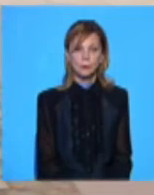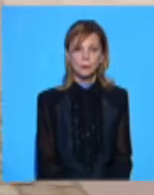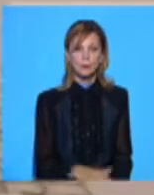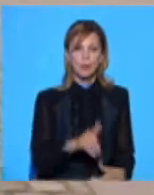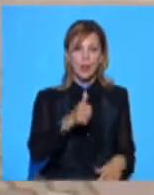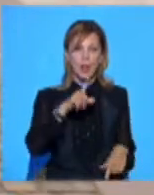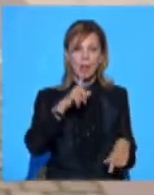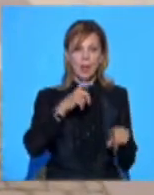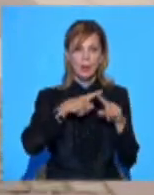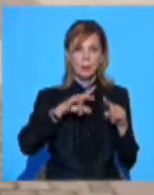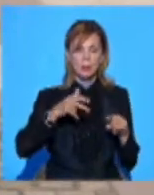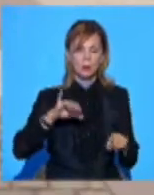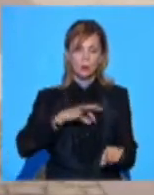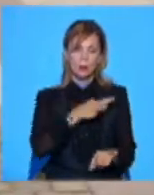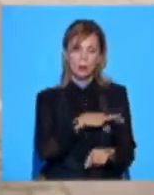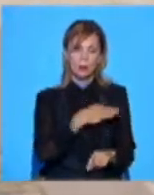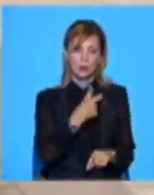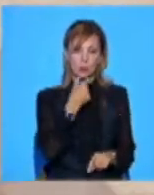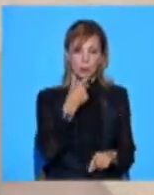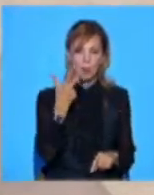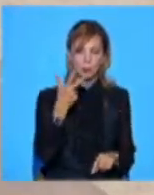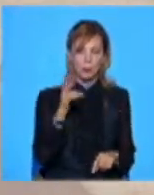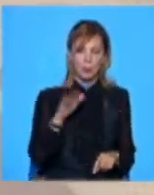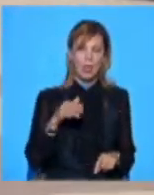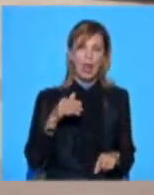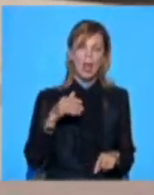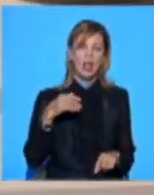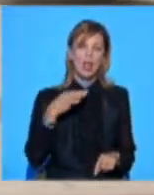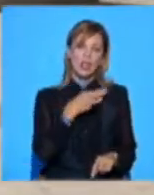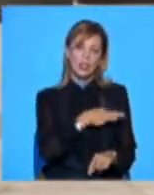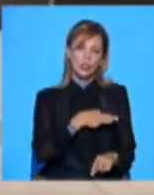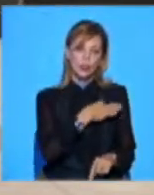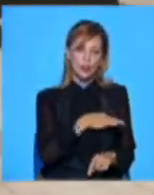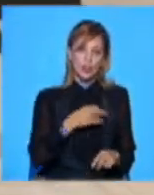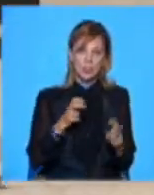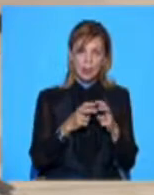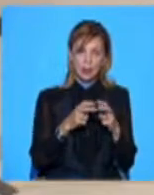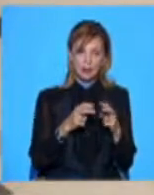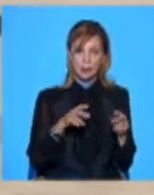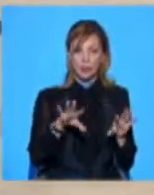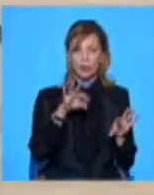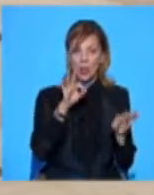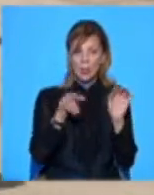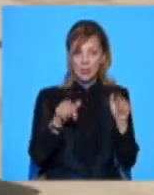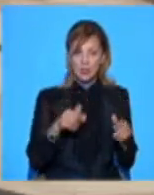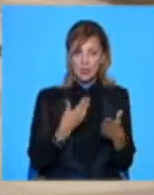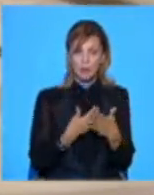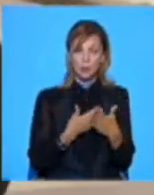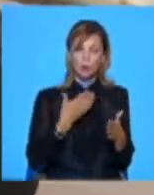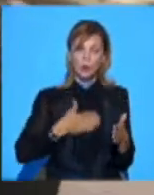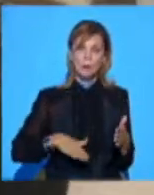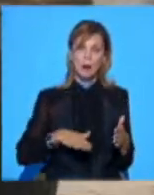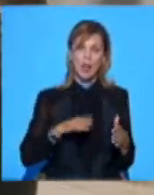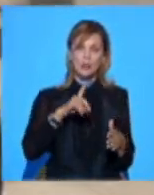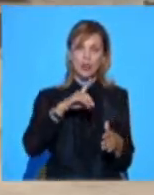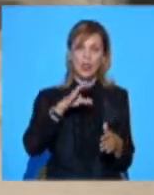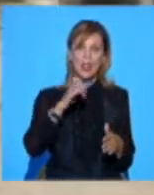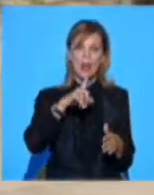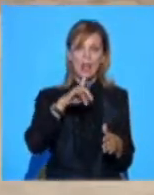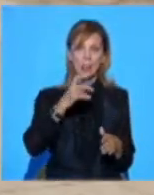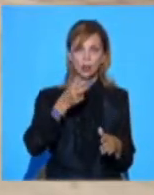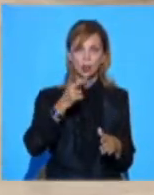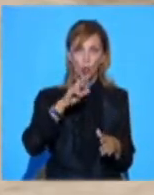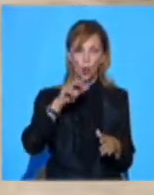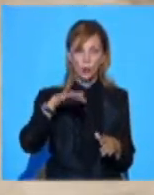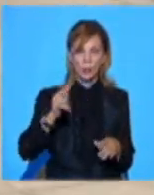Alexandru este student în anul 2 la inginerie electrică și a ales să studieze acest domeniu pentru că este pasionat de electronică de mic copil. Îi îndeamnă